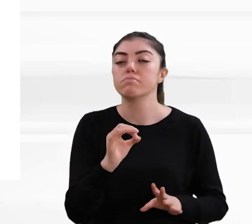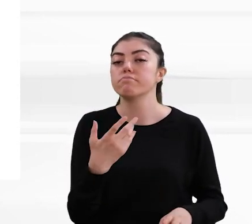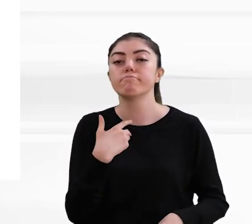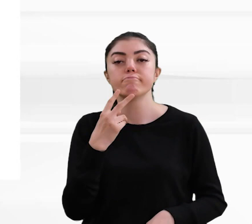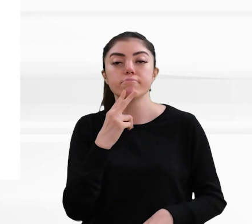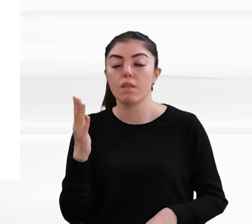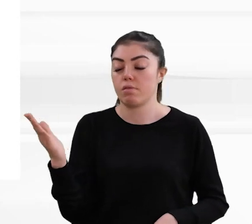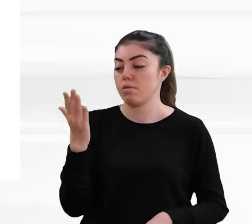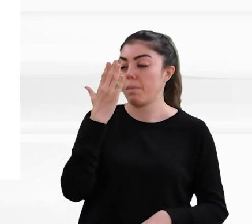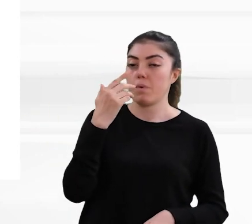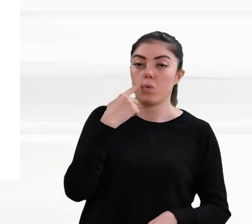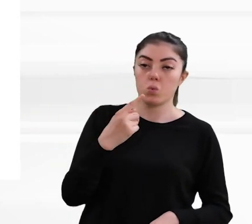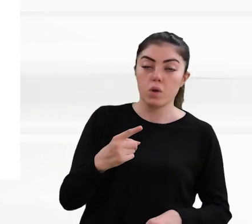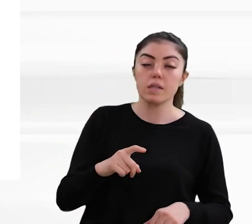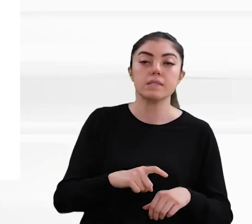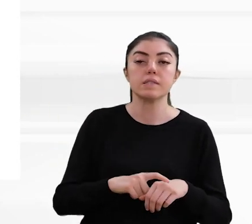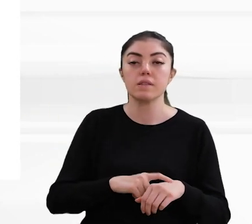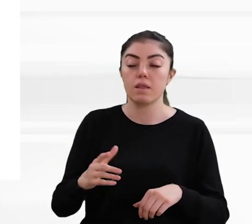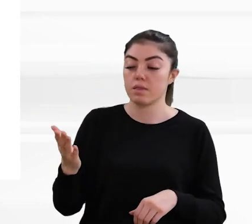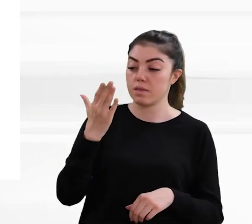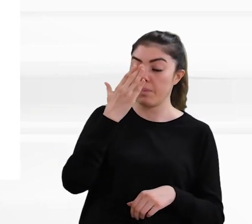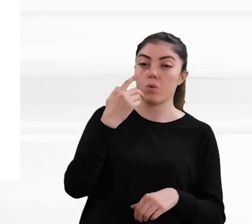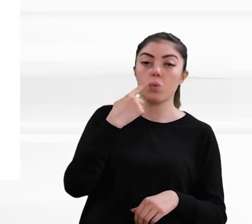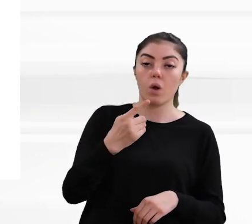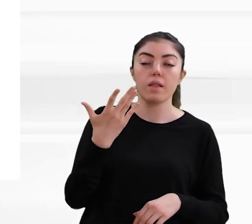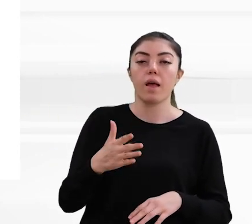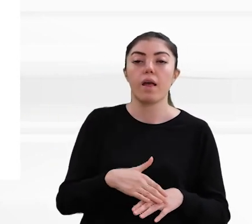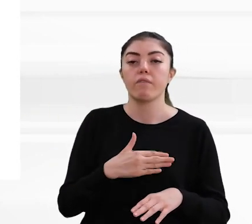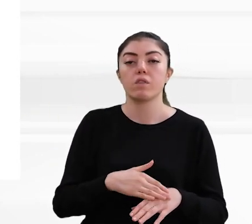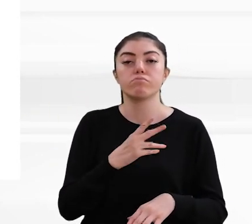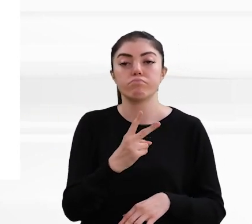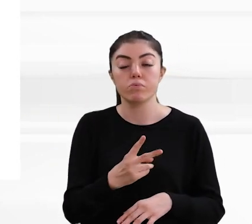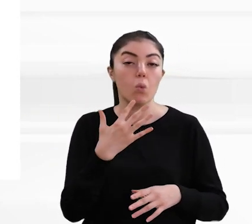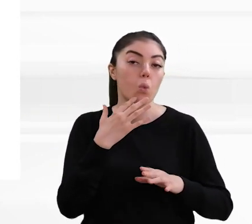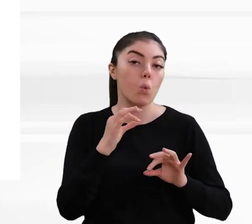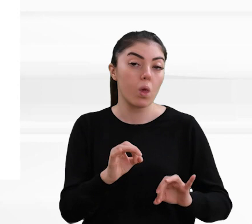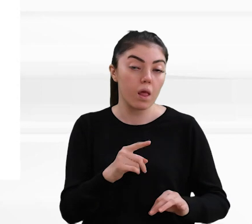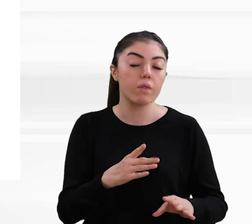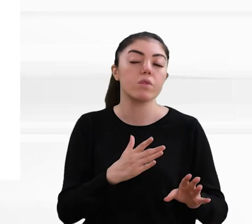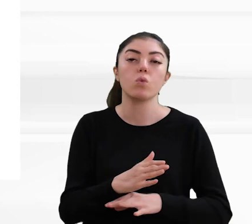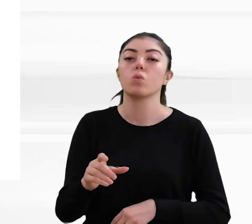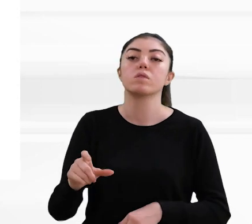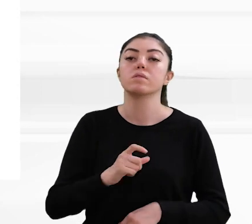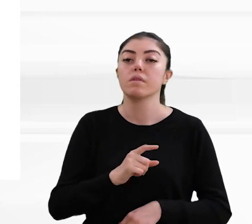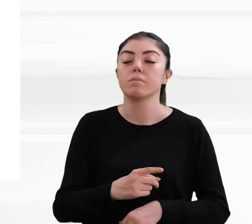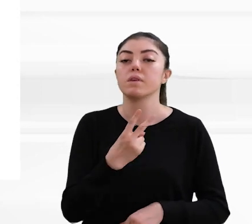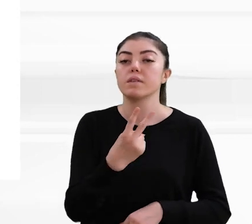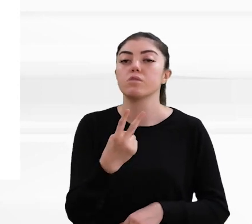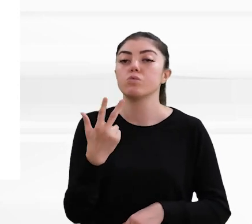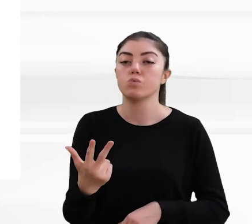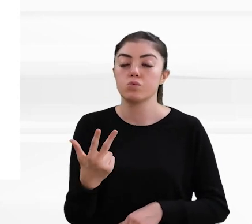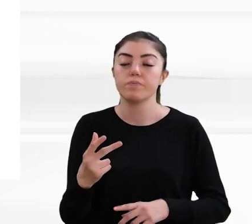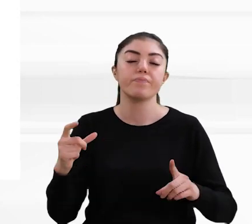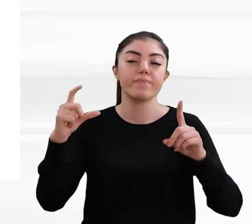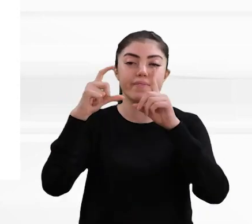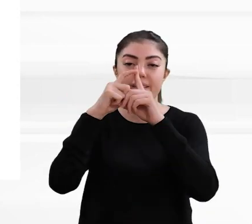baktığımız zaman tepkim sinirsel tepkiye göre daha çok yavaştır Öyleyse borcu almamız 2